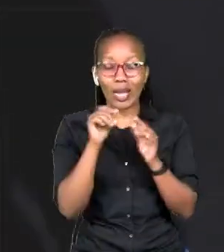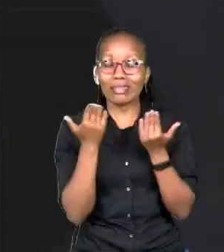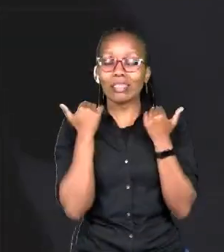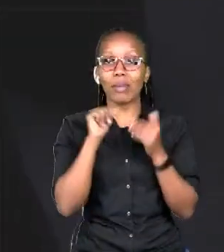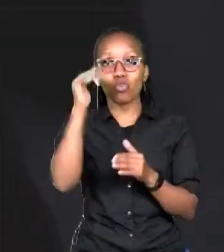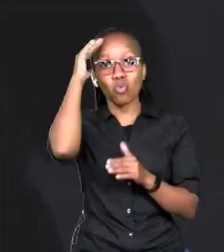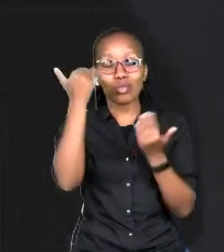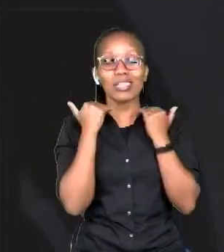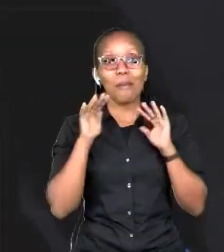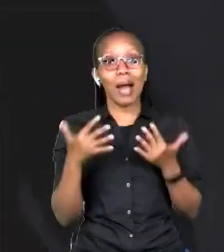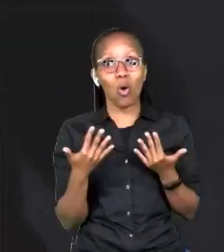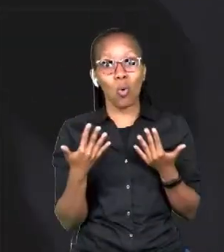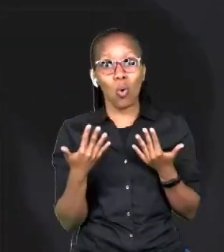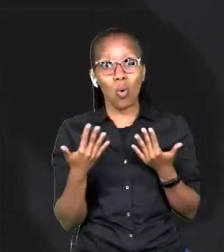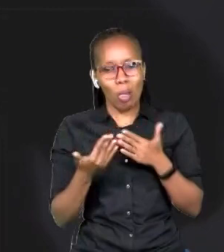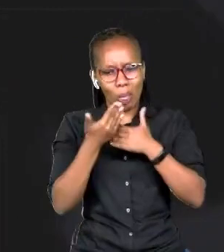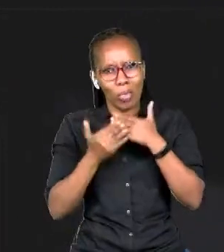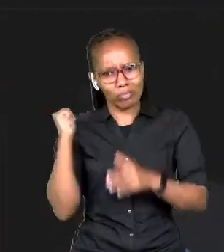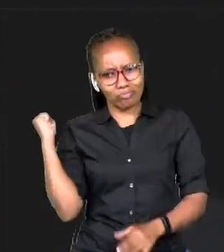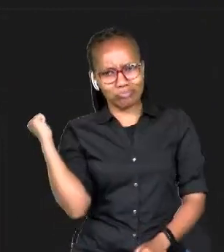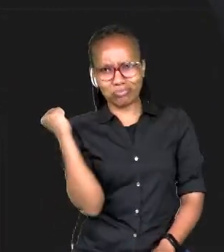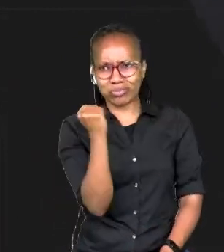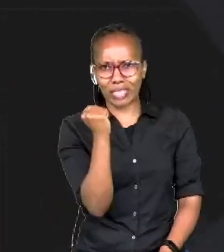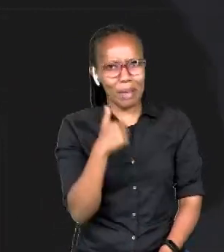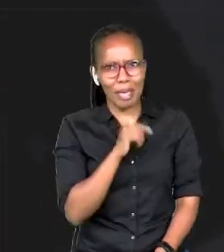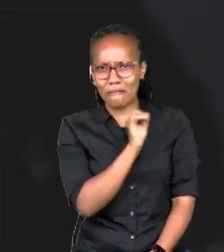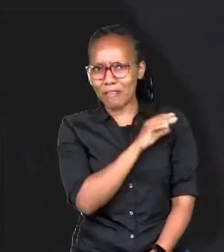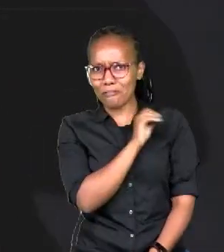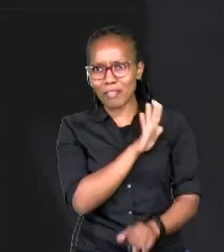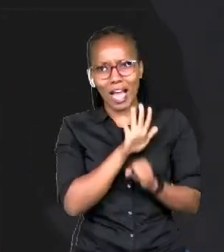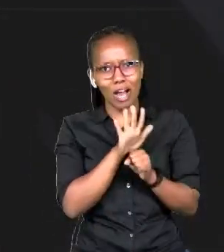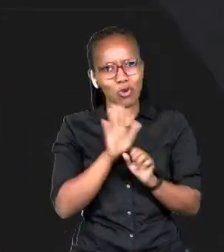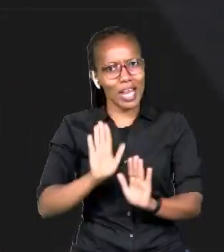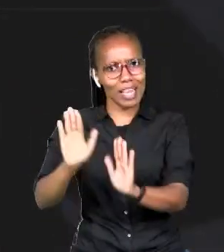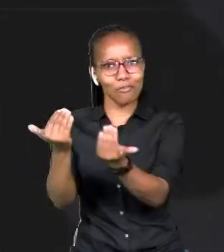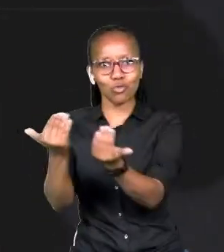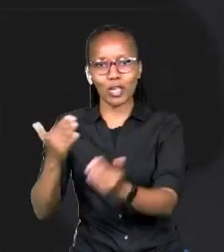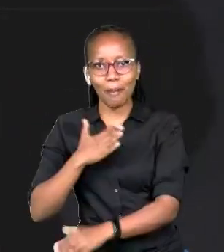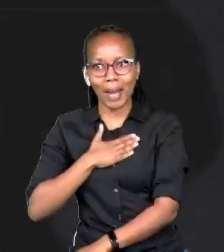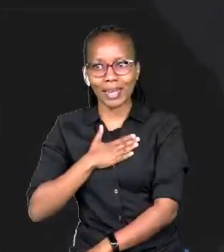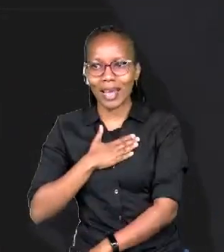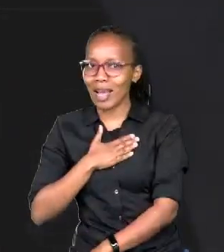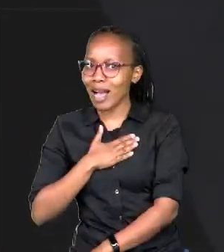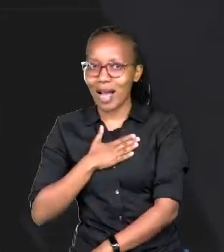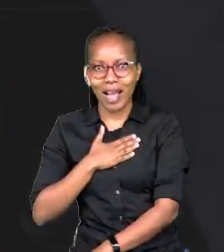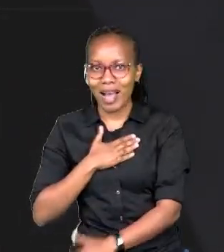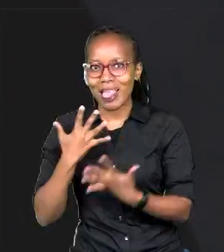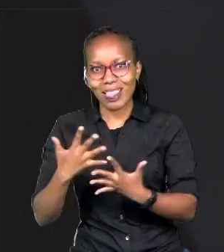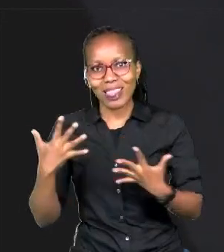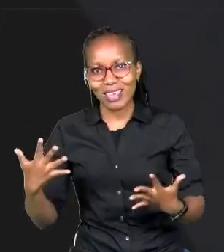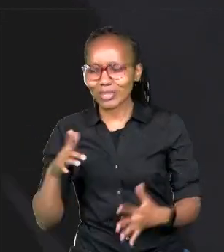nilidara. Juu niliona kisu nikaogopa. Nikaona sasa nitawasha watoto peke yao na shida. Hapo ndio mambo ilikuwa baya